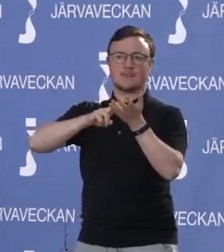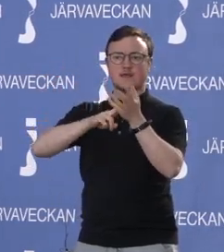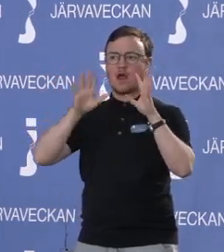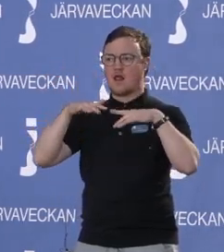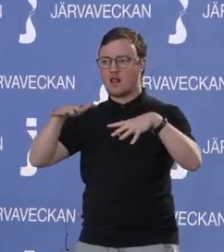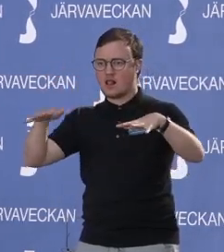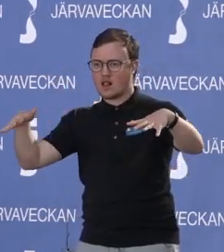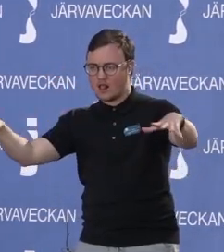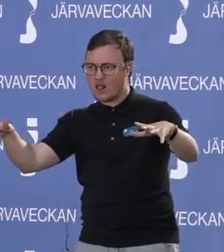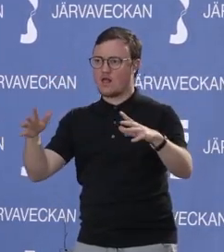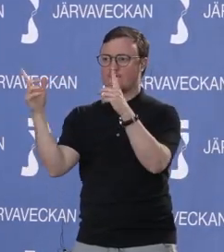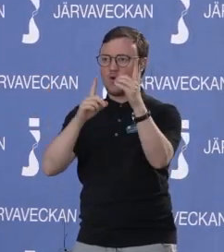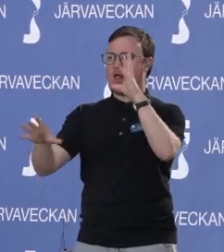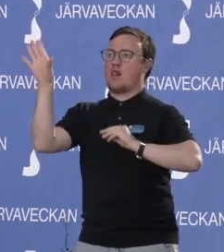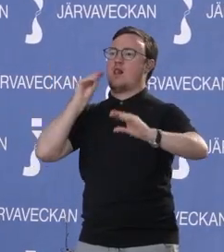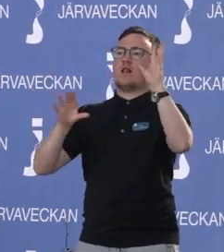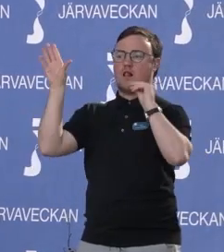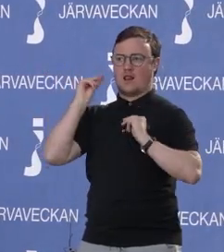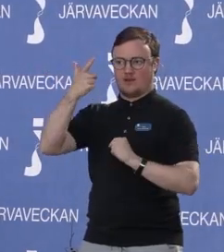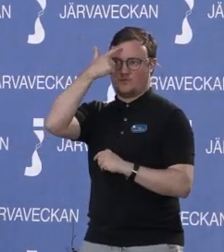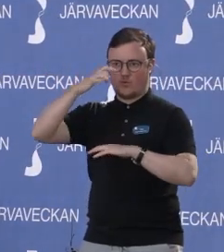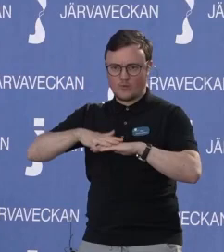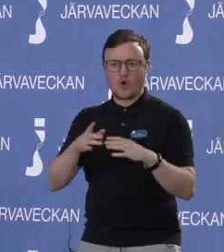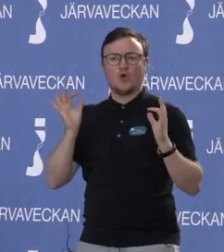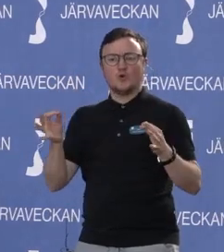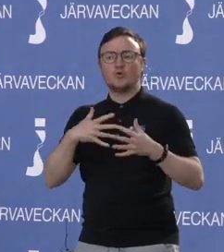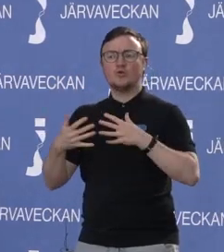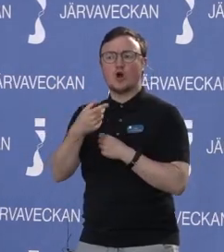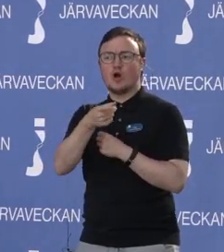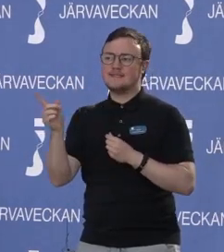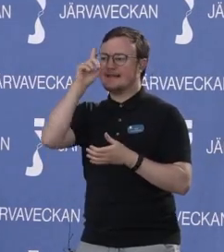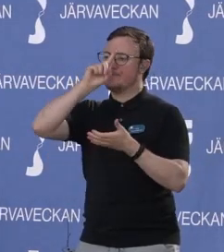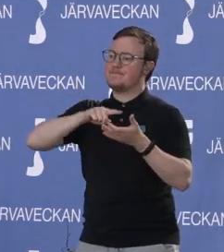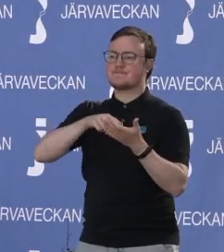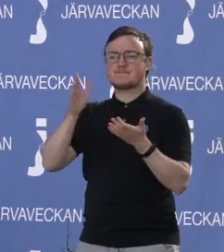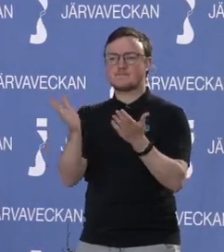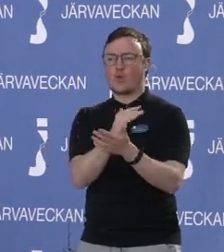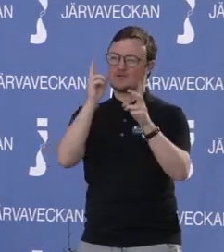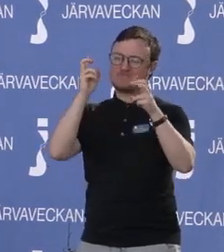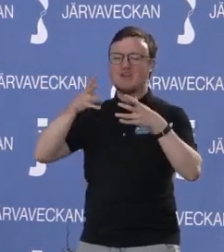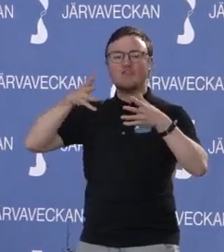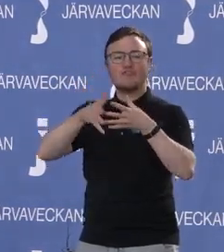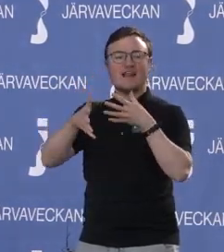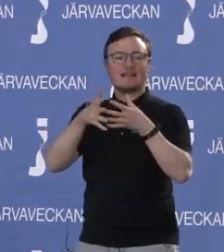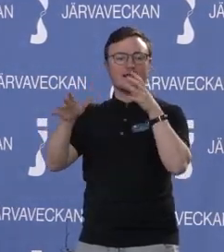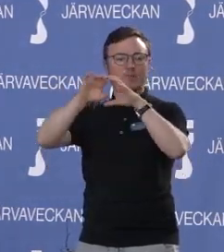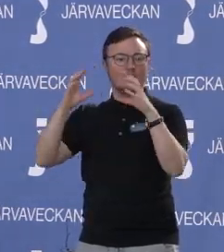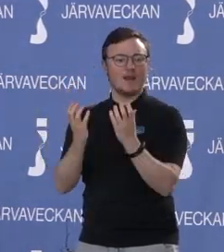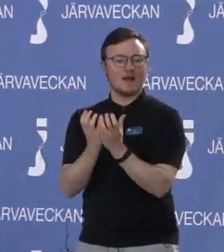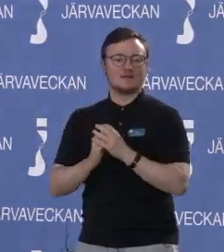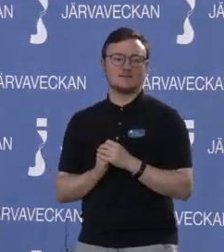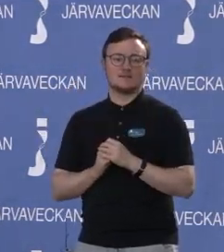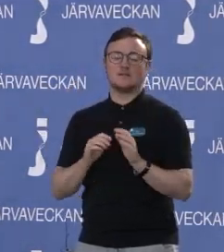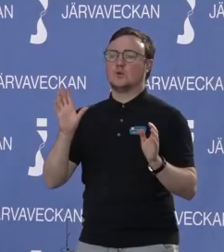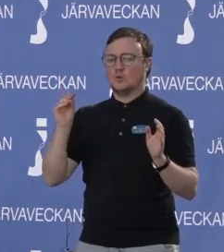ni för att komma till rätta med det som man pratar om som filterbubblor? Mm. Nej, men vi ser ju det som ett